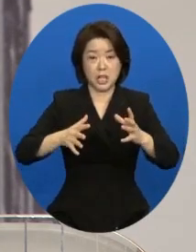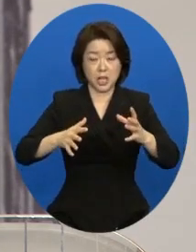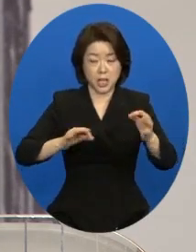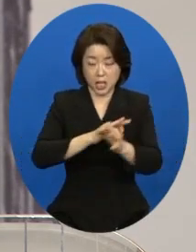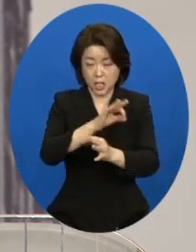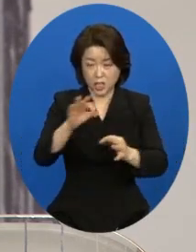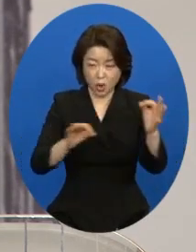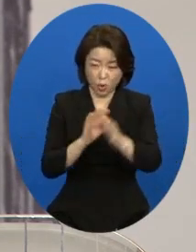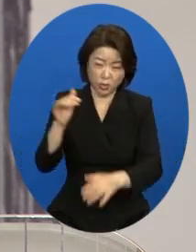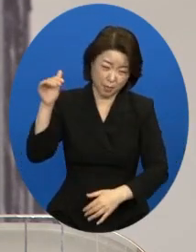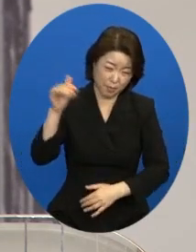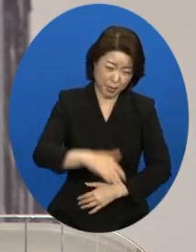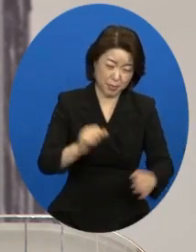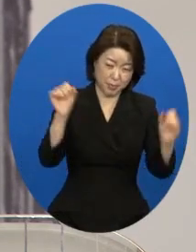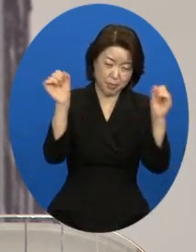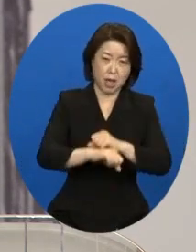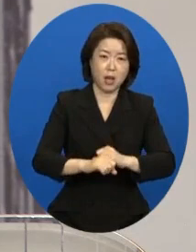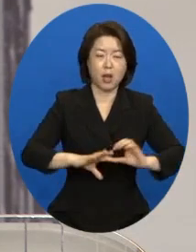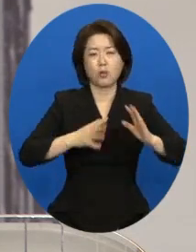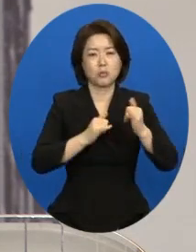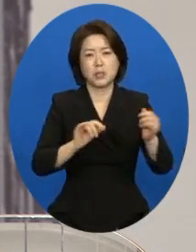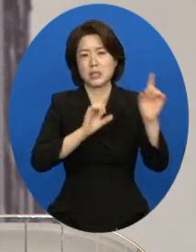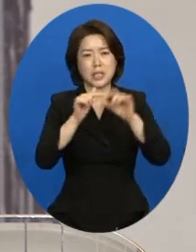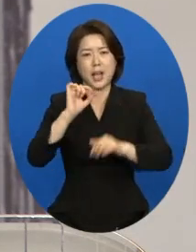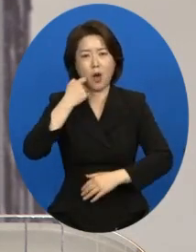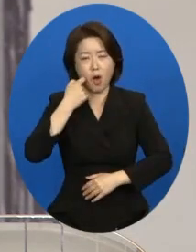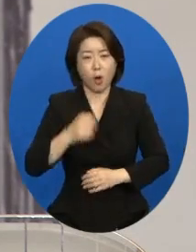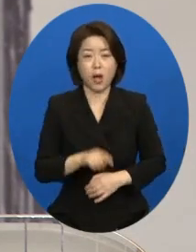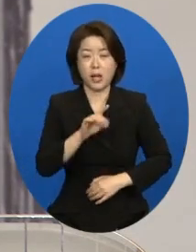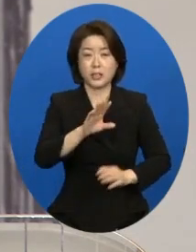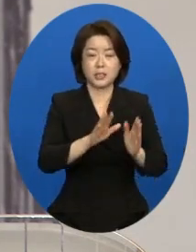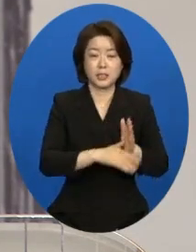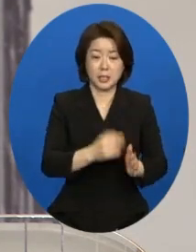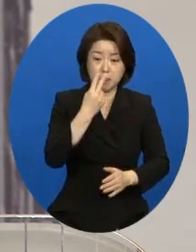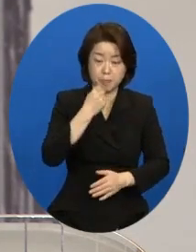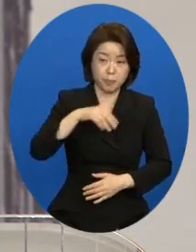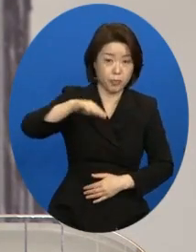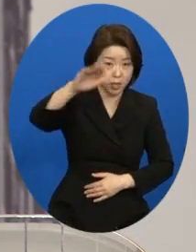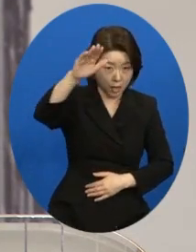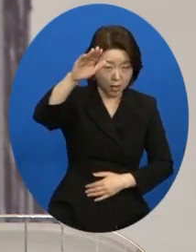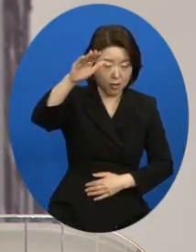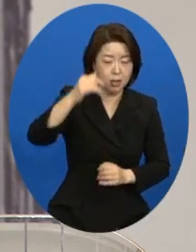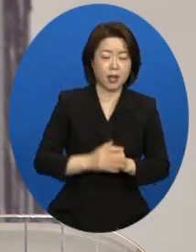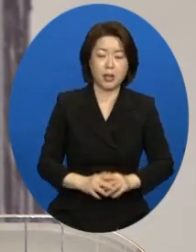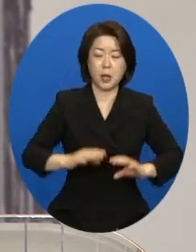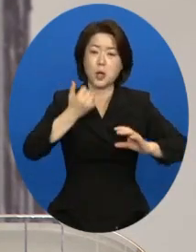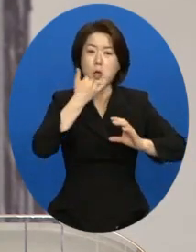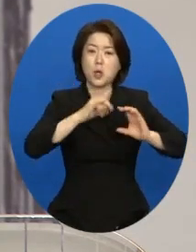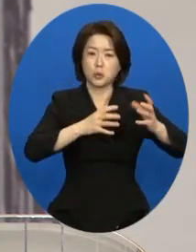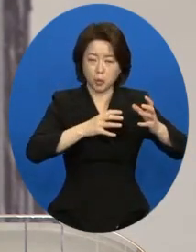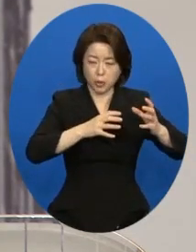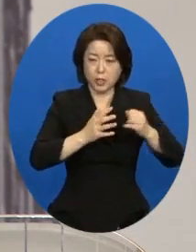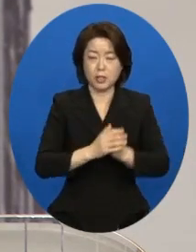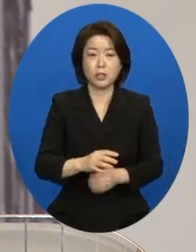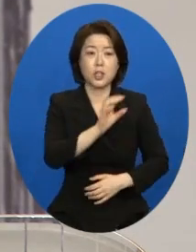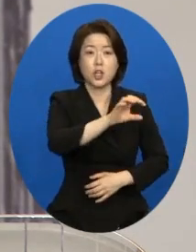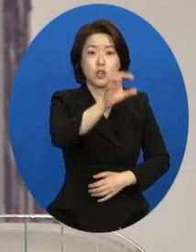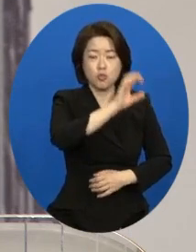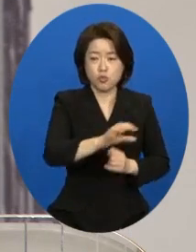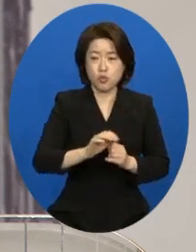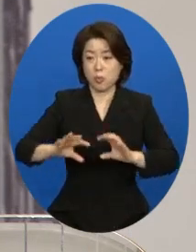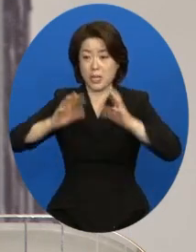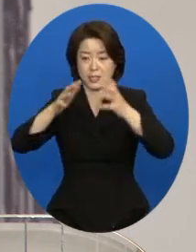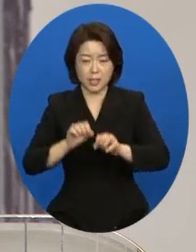터지면서 국민들이 살 수가 없는 거야. 그때 히틀러가 이런 얘기를 하는 거예요. 독일을 유럽과 세계로 나가서 강대국의